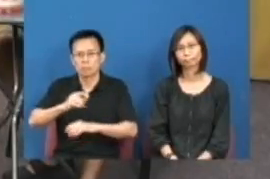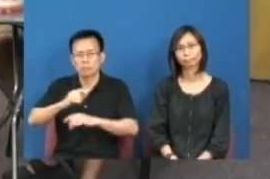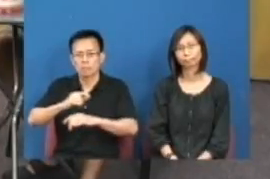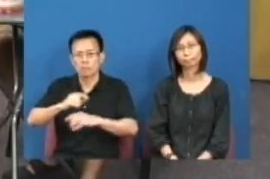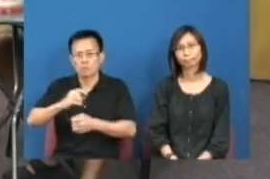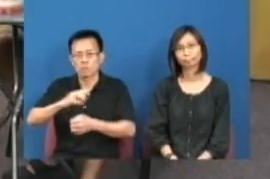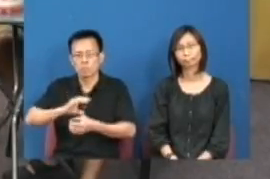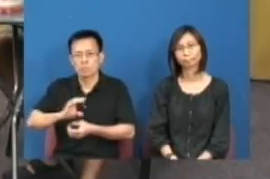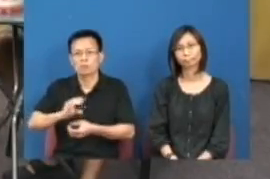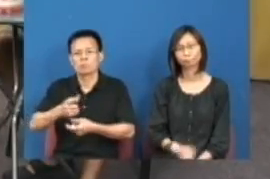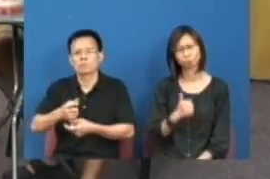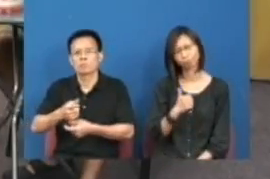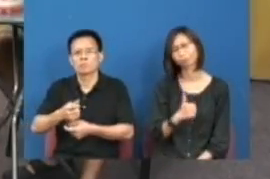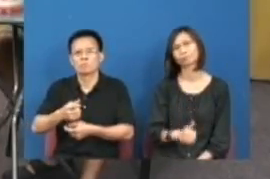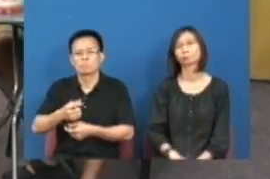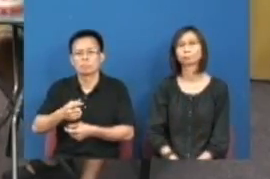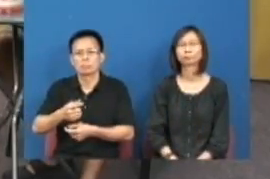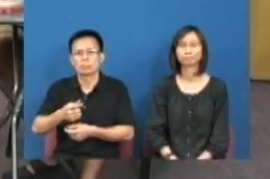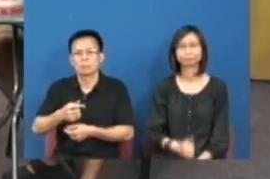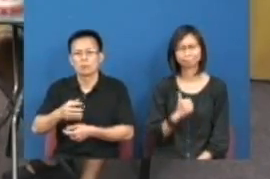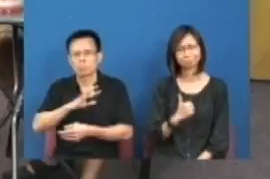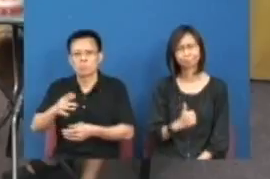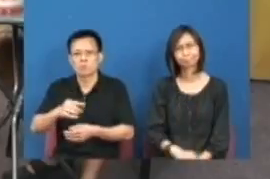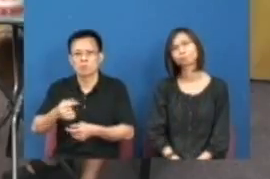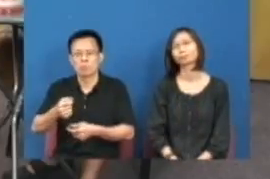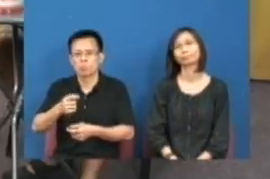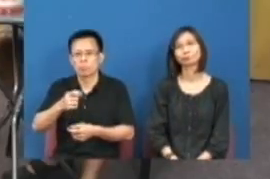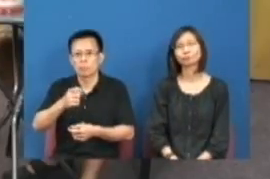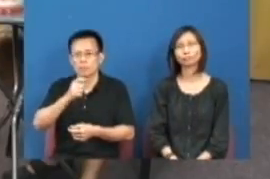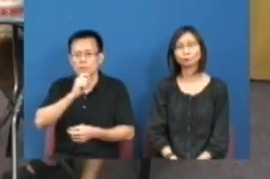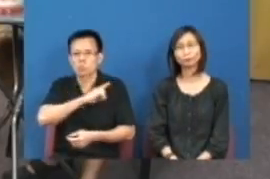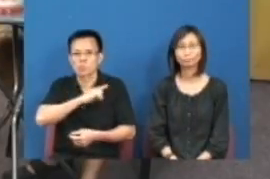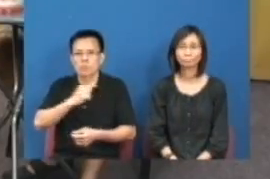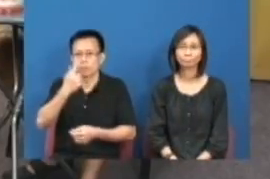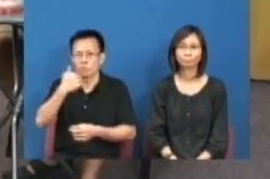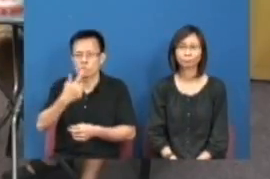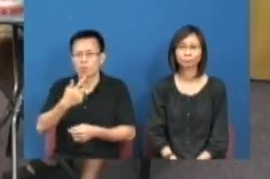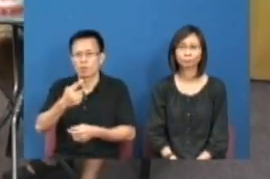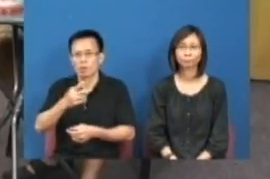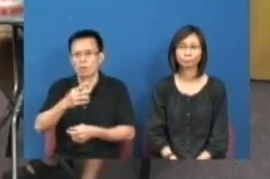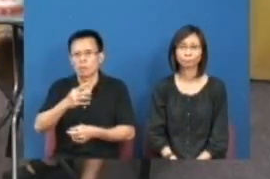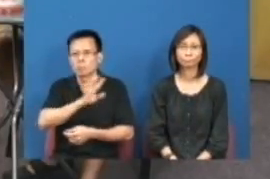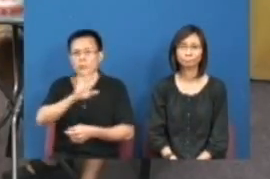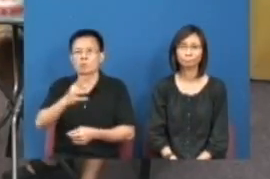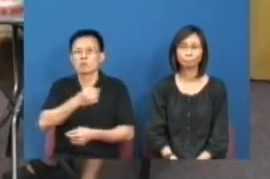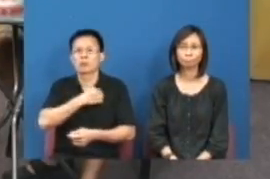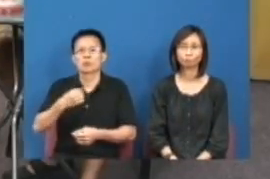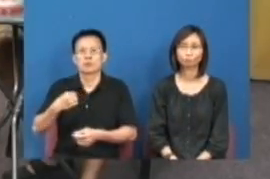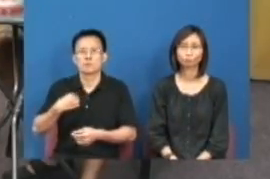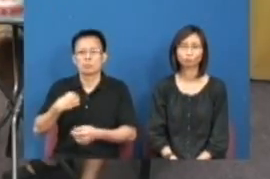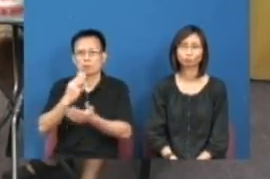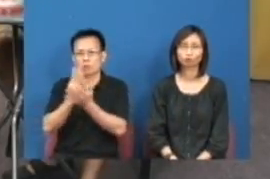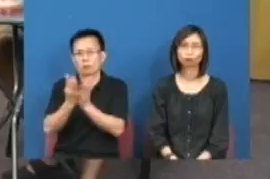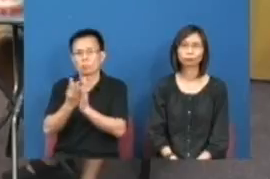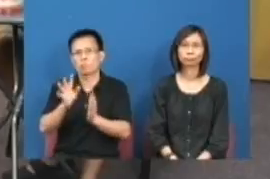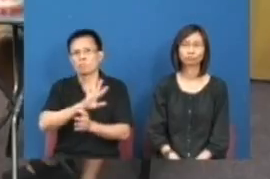係好難咯。 係啊， 而且不能夠落户， 係咯， 有好多嘢唔方便，睇醫生啊，各樣嘢都唔方便。 係咯，